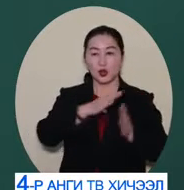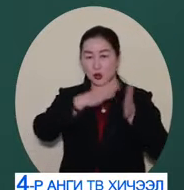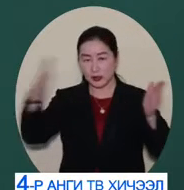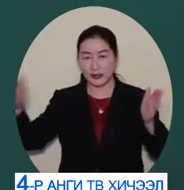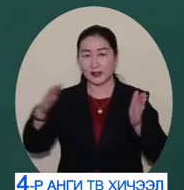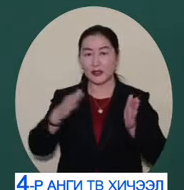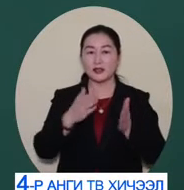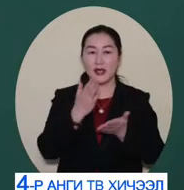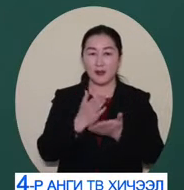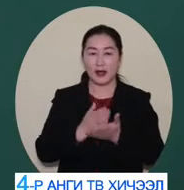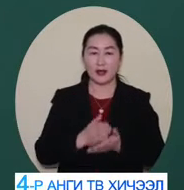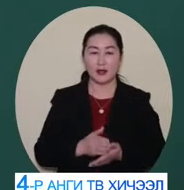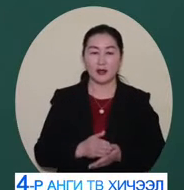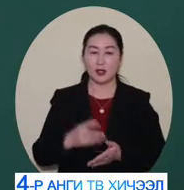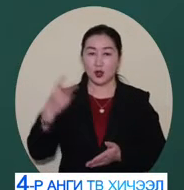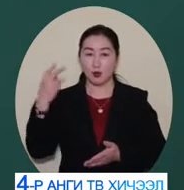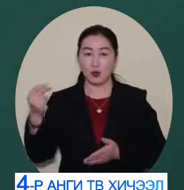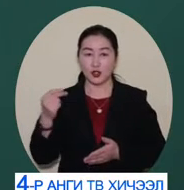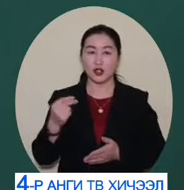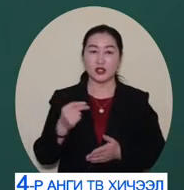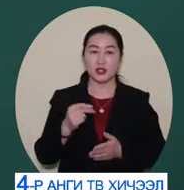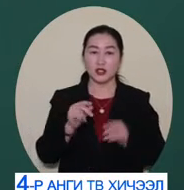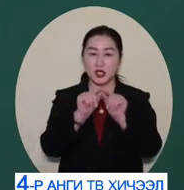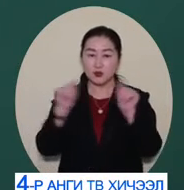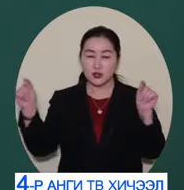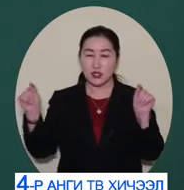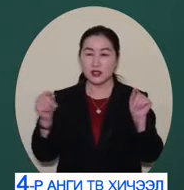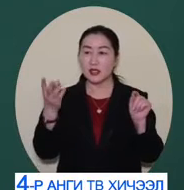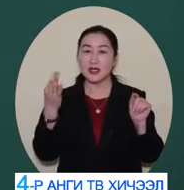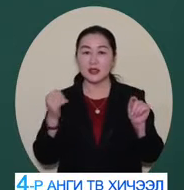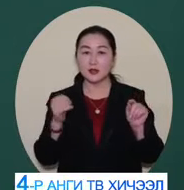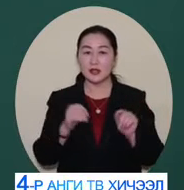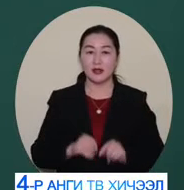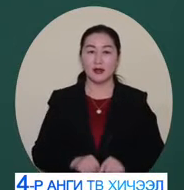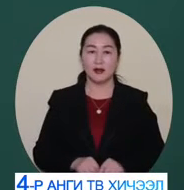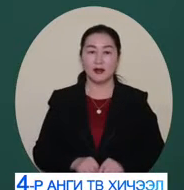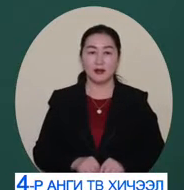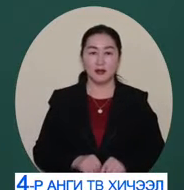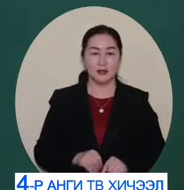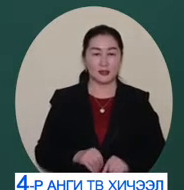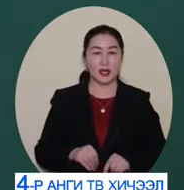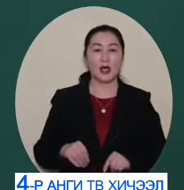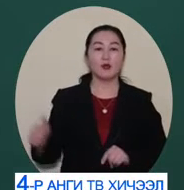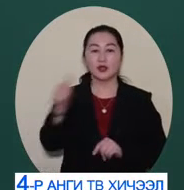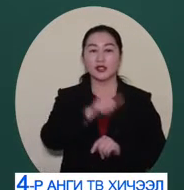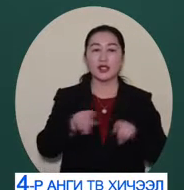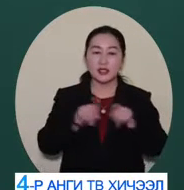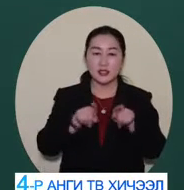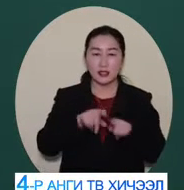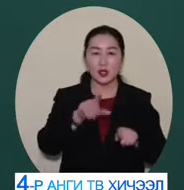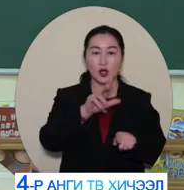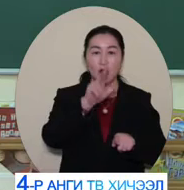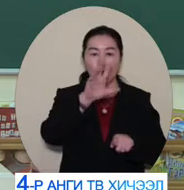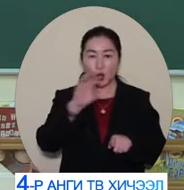3 см багтаа зурсан. За, тэгвэл одоо бүгдээрээ энэ хүүхдүүдийнхээ зурсан зургийг